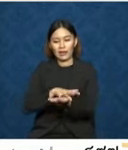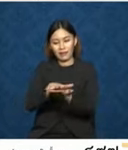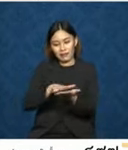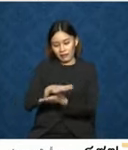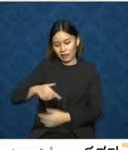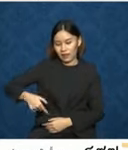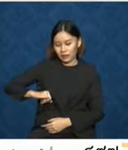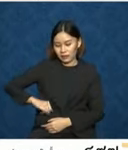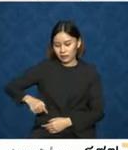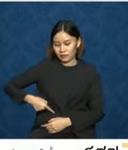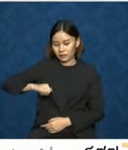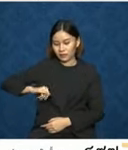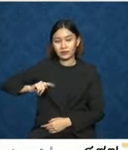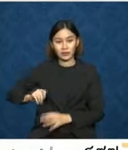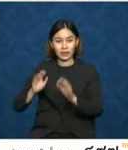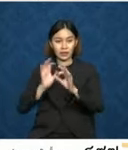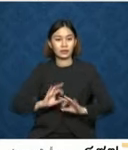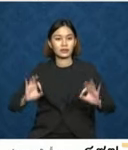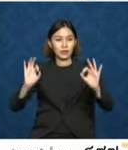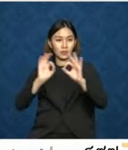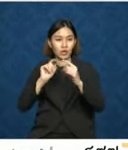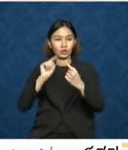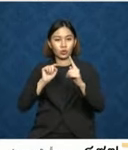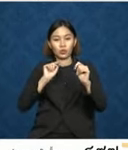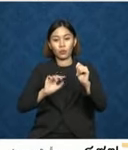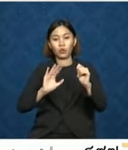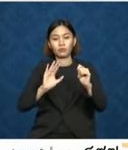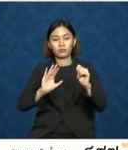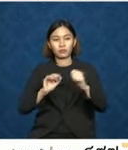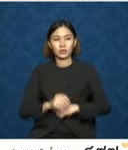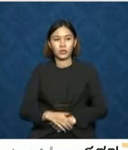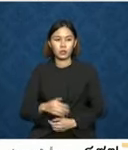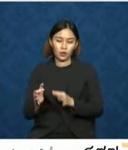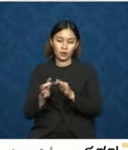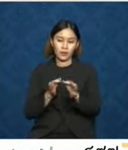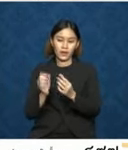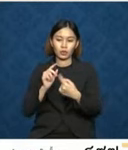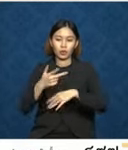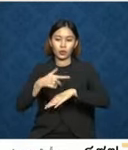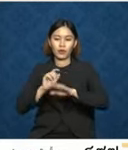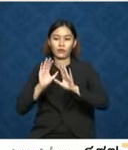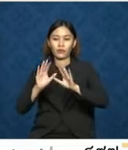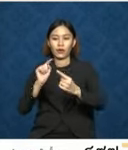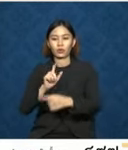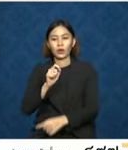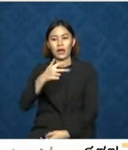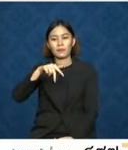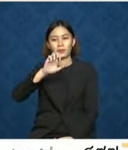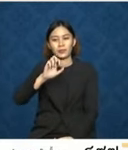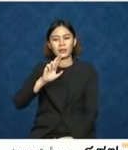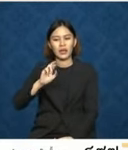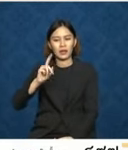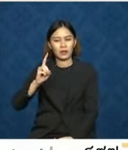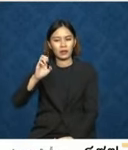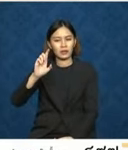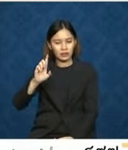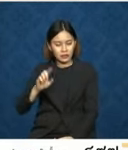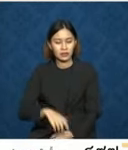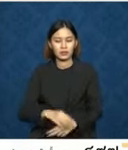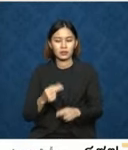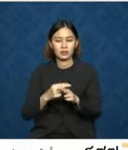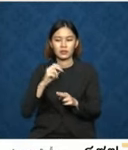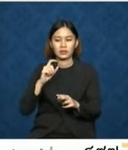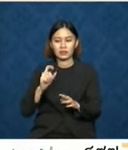มีความสำคัญของพื้นที่มากในรตำบลจึงกราบเรียนท่านประธานถึงท่านอภิวดีธนารักษ์ท่านจำเริญ